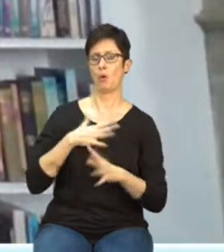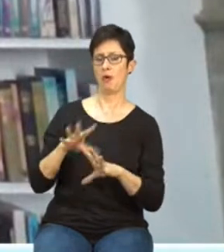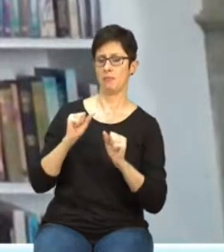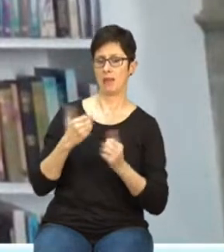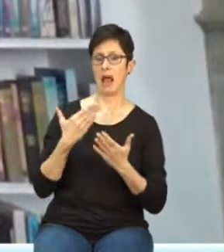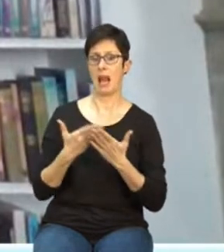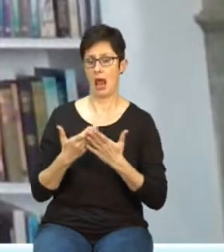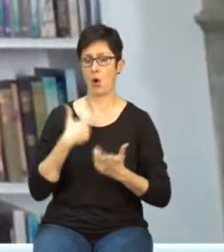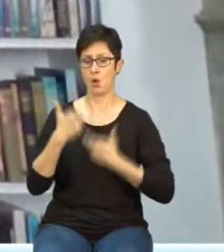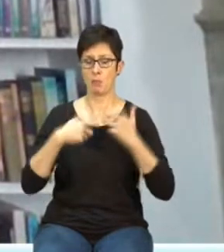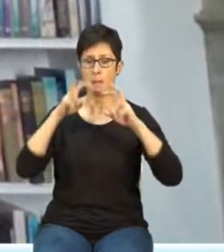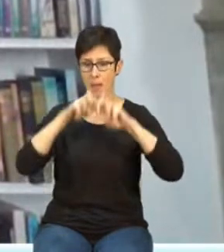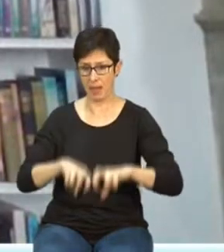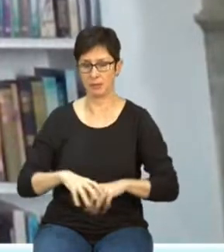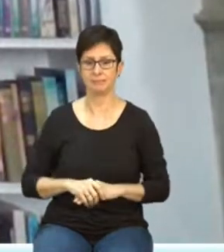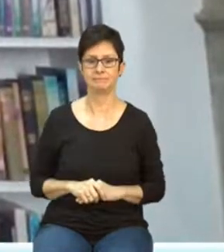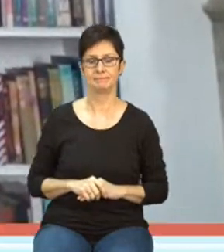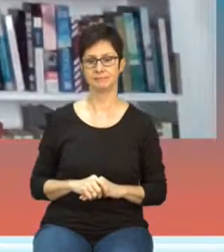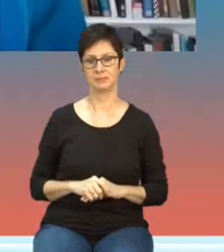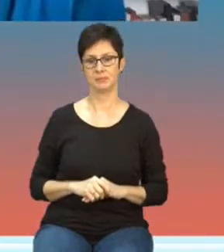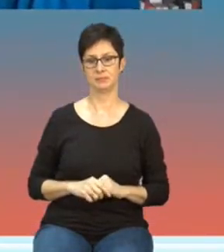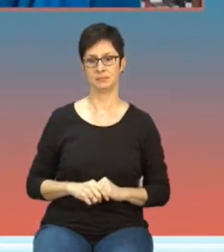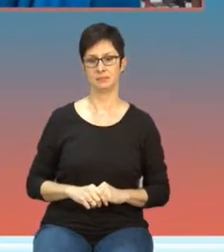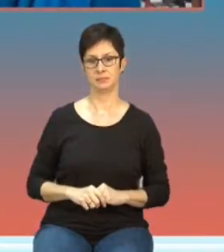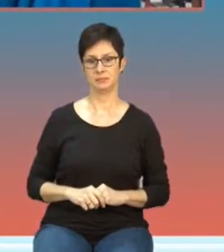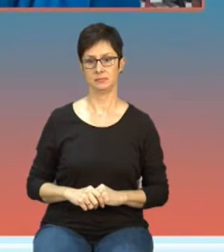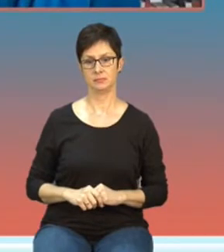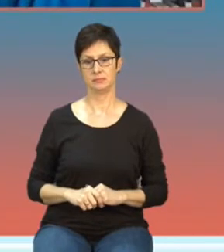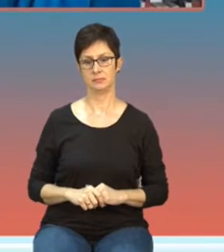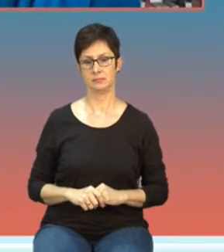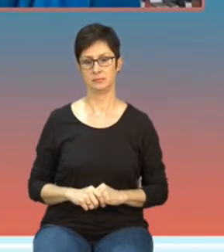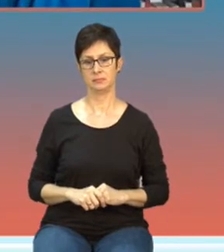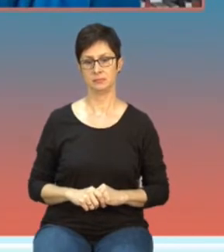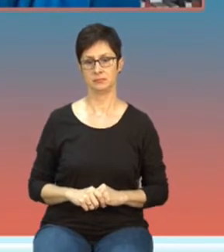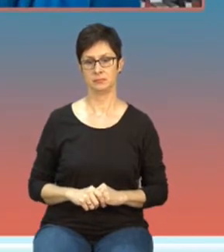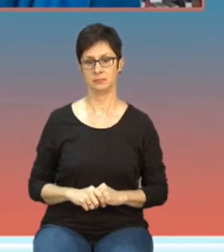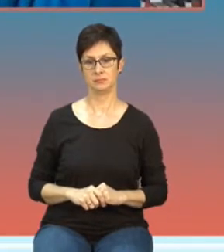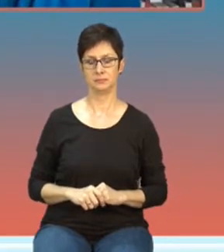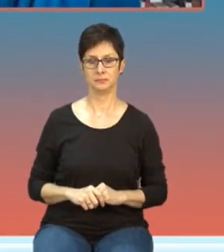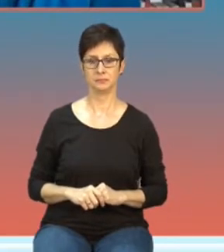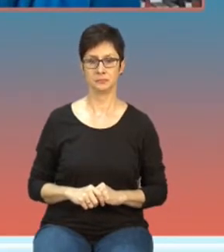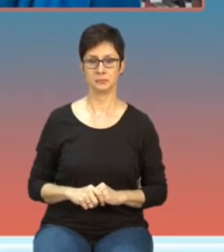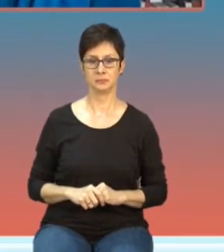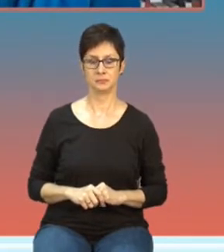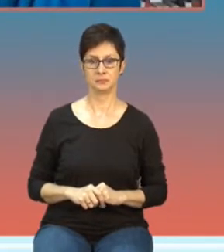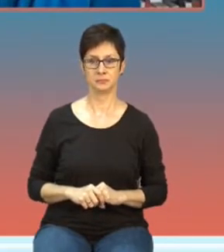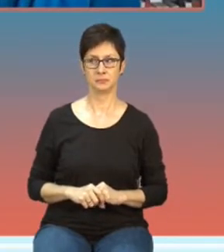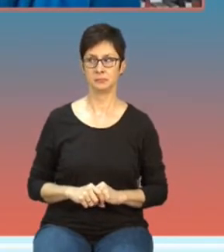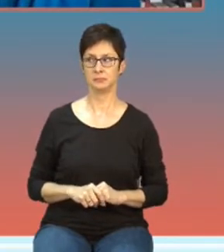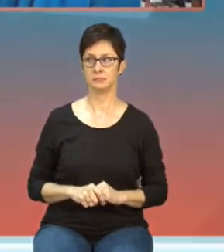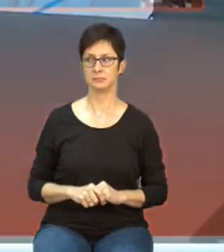badania na ten temat dziękuję na pewno ludzi bądź